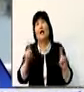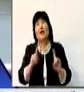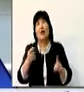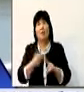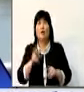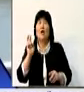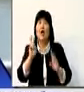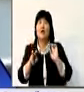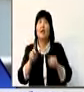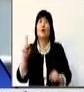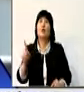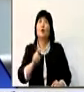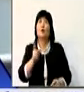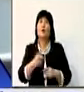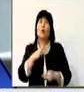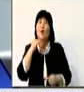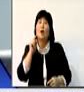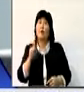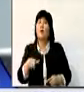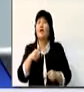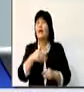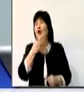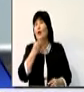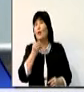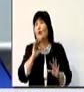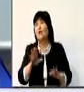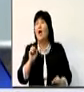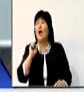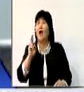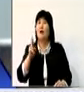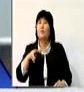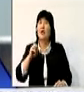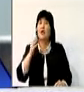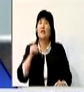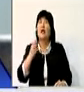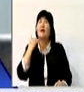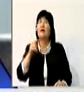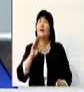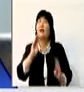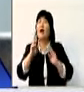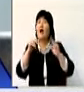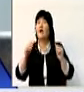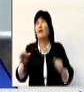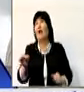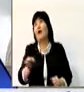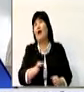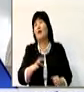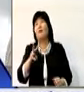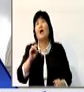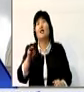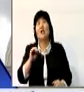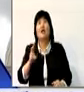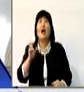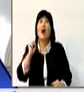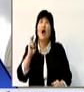мұнда келетін туристер өте көп. Бұл жердегі ең көрнекті орын Ақ мешіт, татар ұлттық архитектурасының ақ маржаны. Ақ